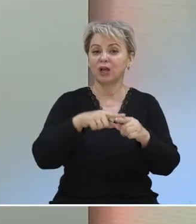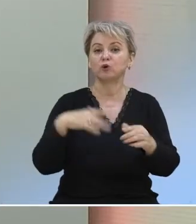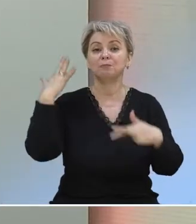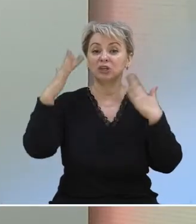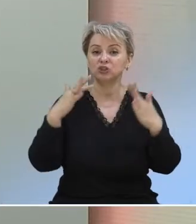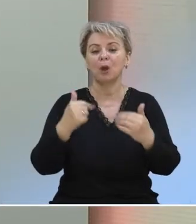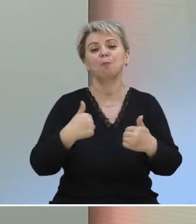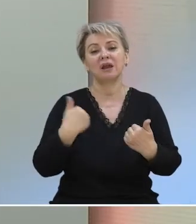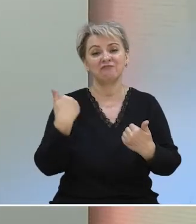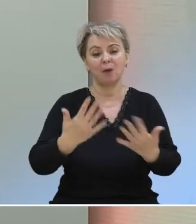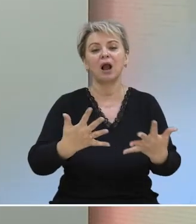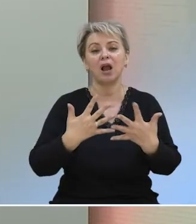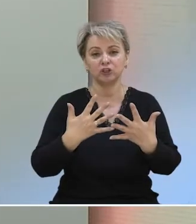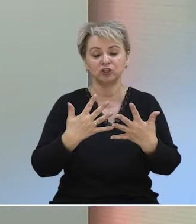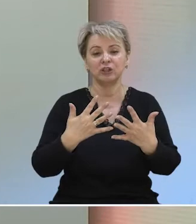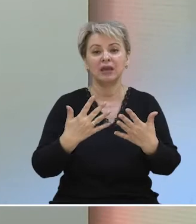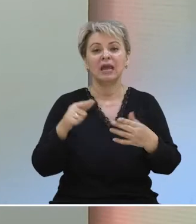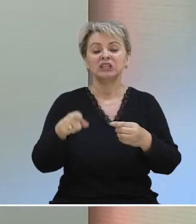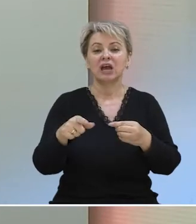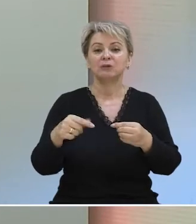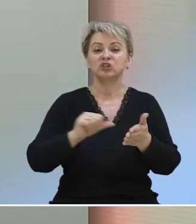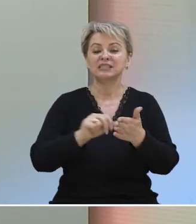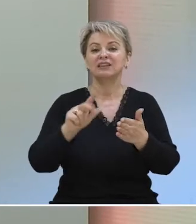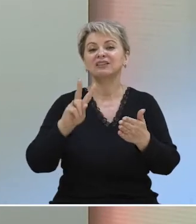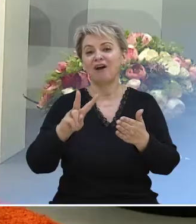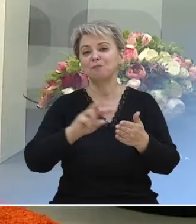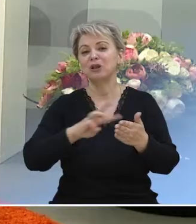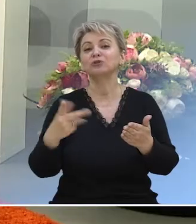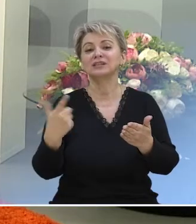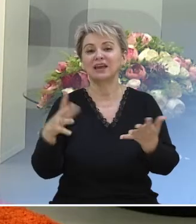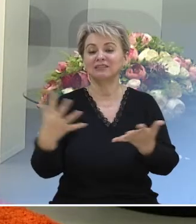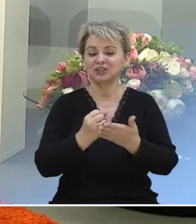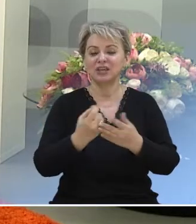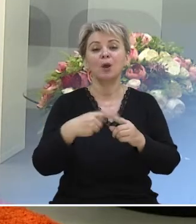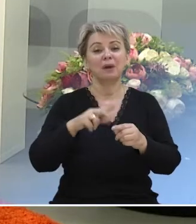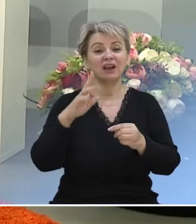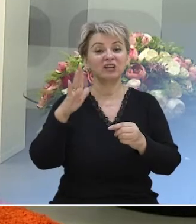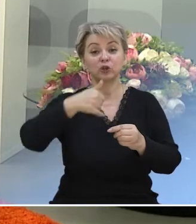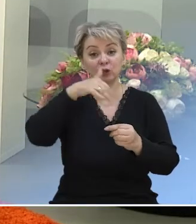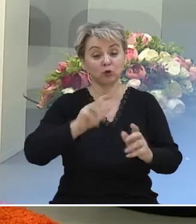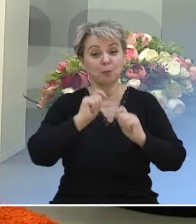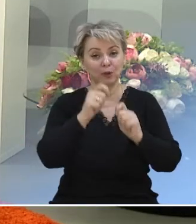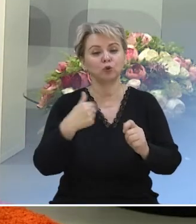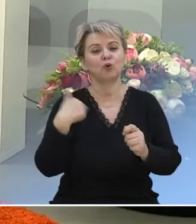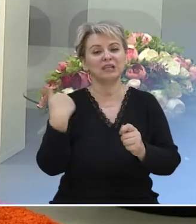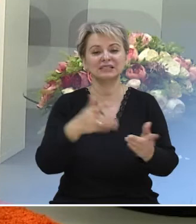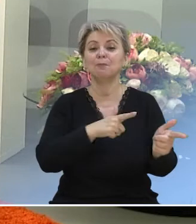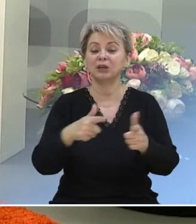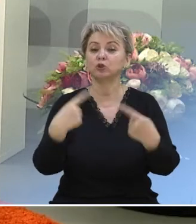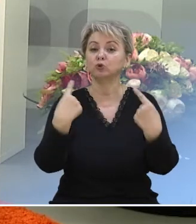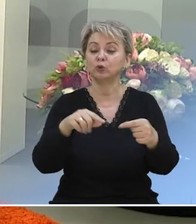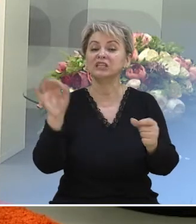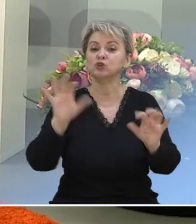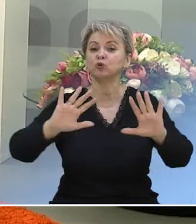жилплощадь, о которой он мечтает. Мы вам, конечно... Где мне взять еще 62 миллиона? К сожалению или к счастью, квартиру подарить не можем, но у нас